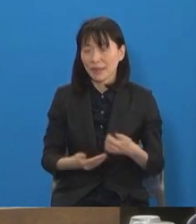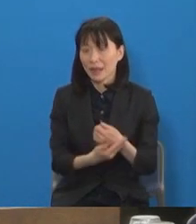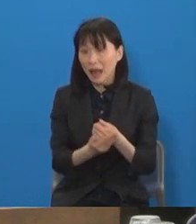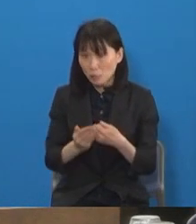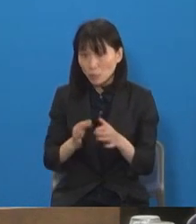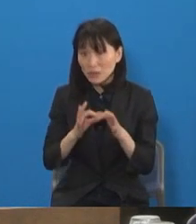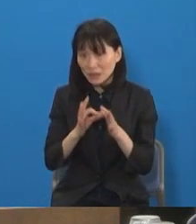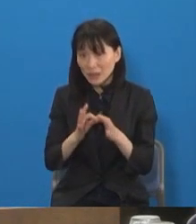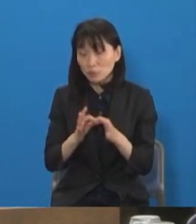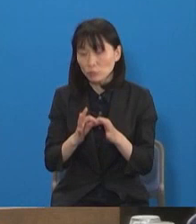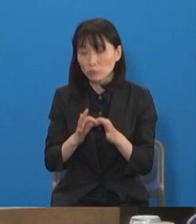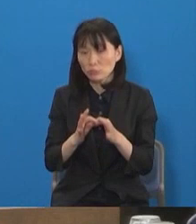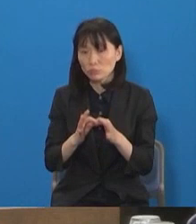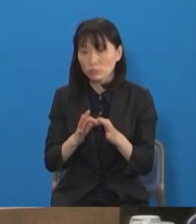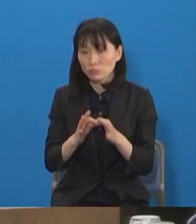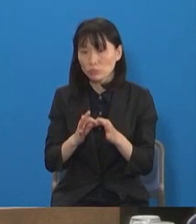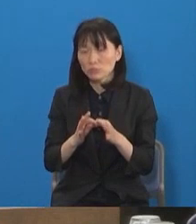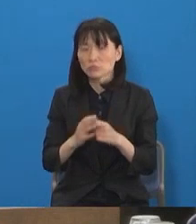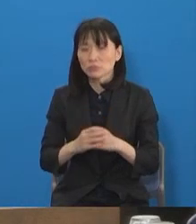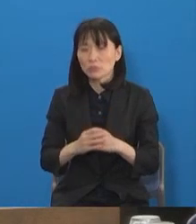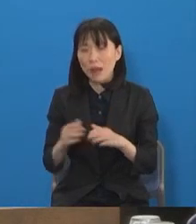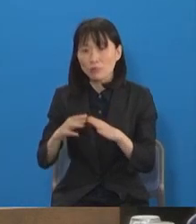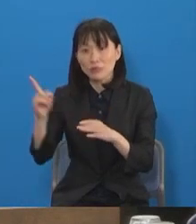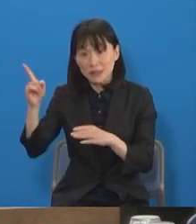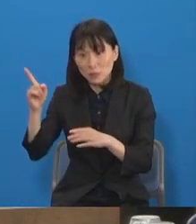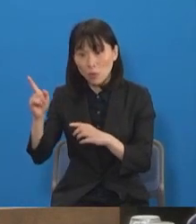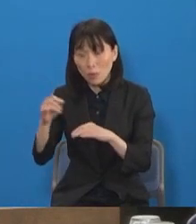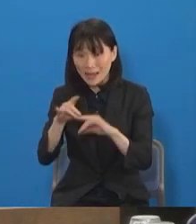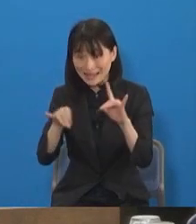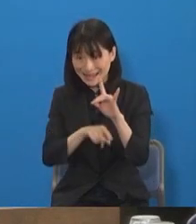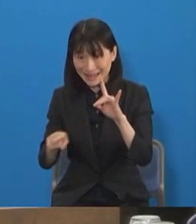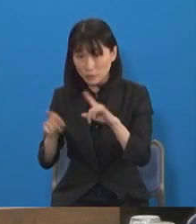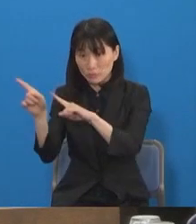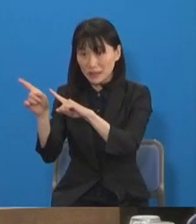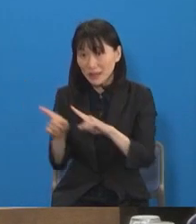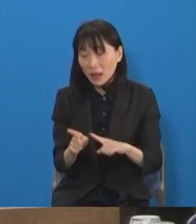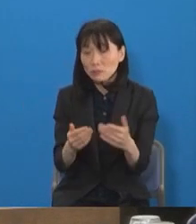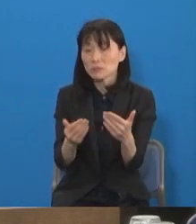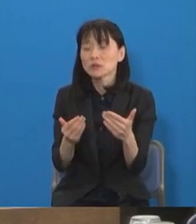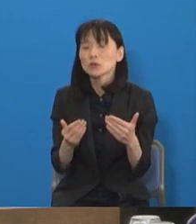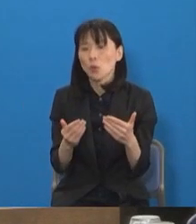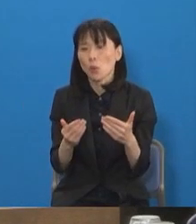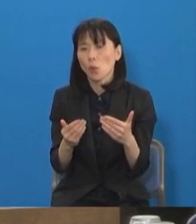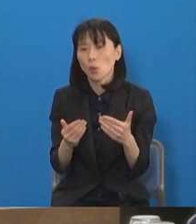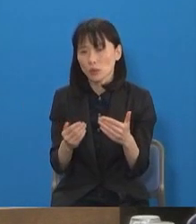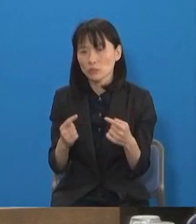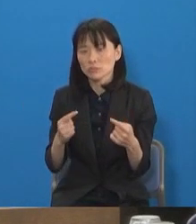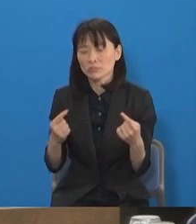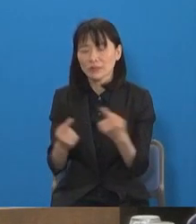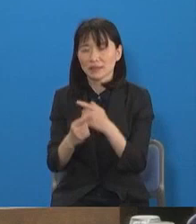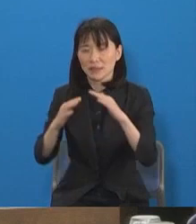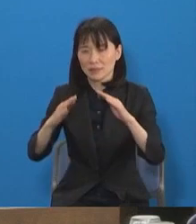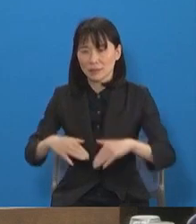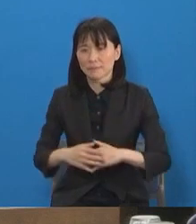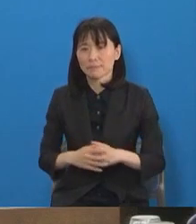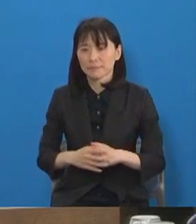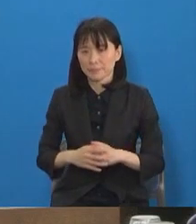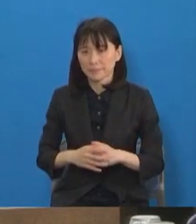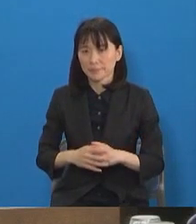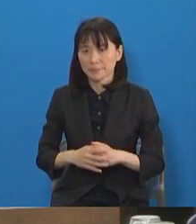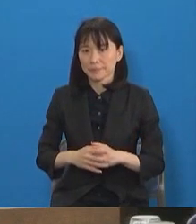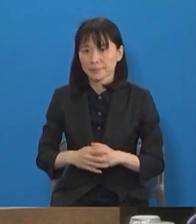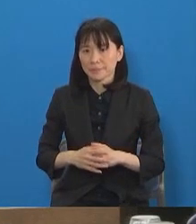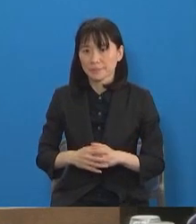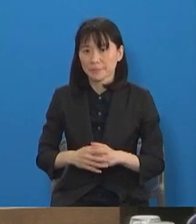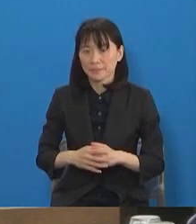児童の安全の確保に関するものについては、国が定める基準に従わなければならないこととする改正が行われました。